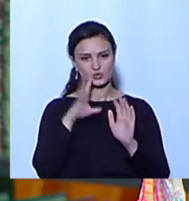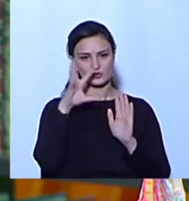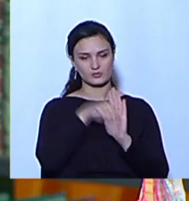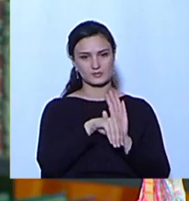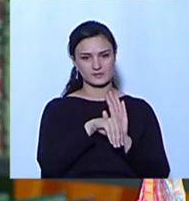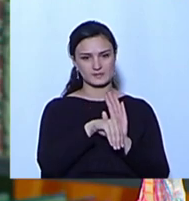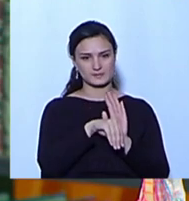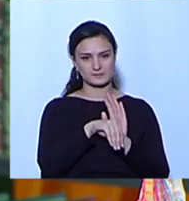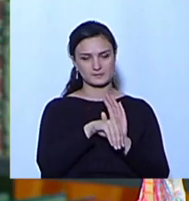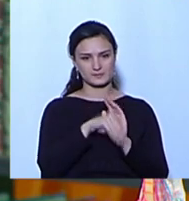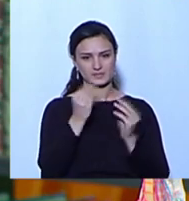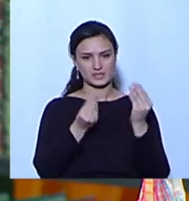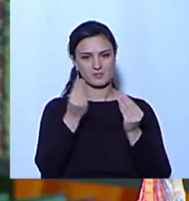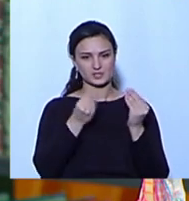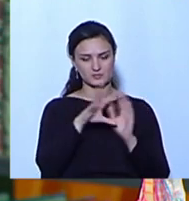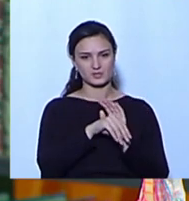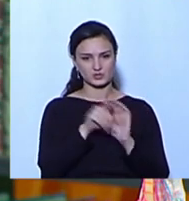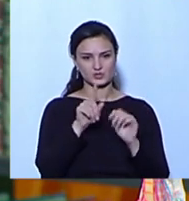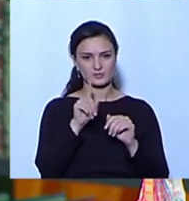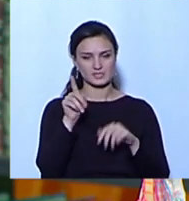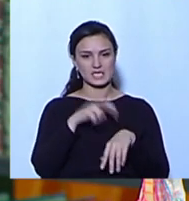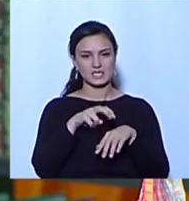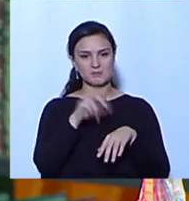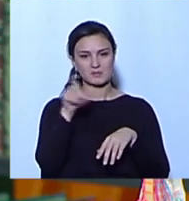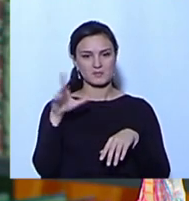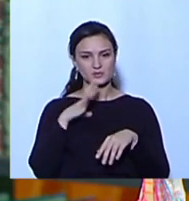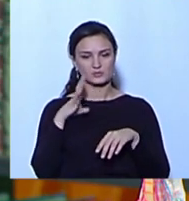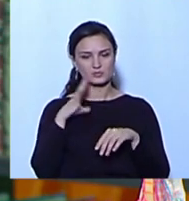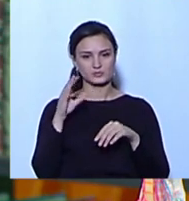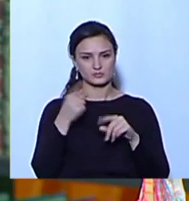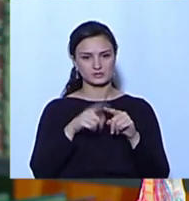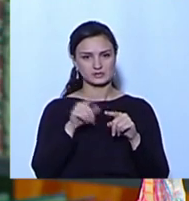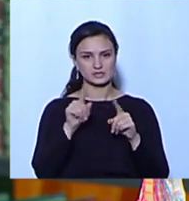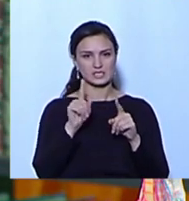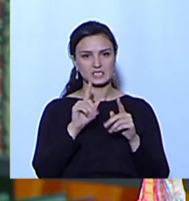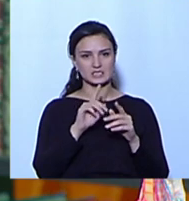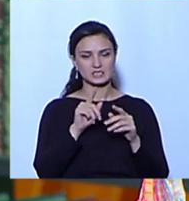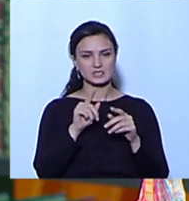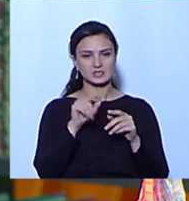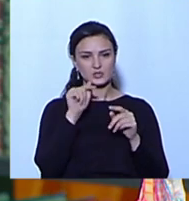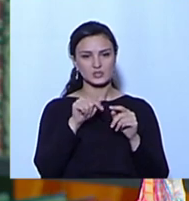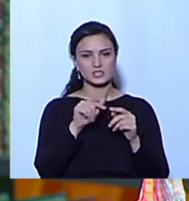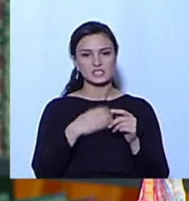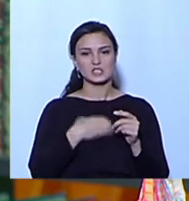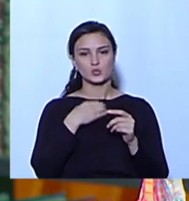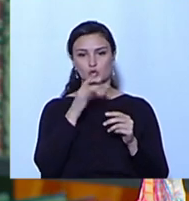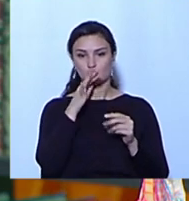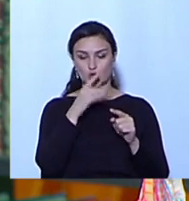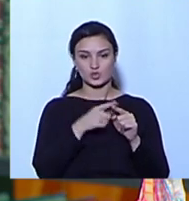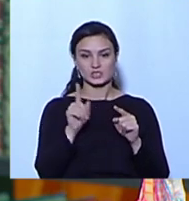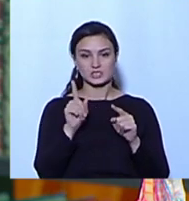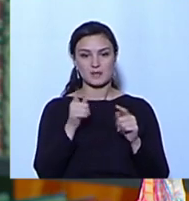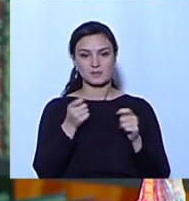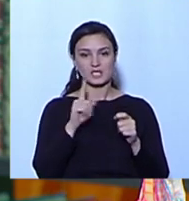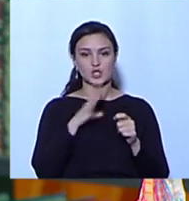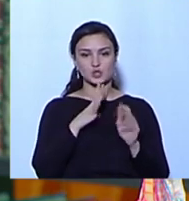ვიქტორინაში და რომელიც ენდოკრინოლოგების მიერ არის შემუშავებული კრიტიკული სიტუაციების მართვაში. აი სწორედ ამას ეხებოდა ჩვენი კითხვა. რა